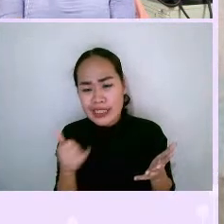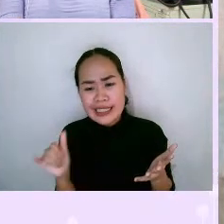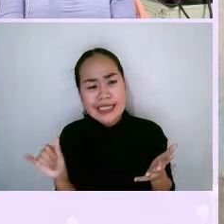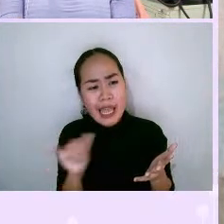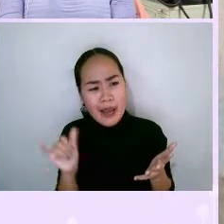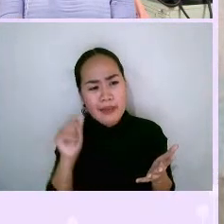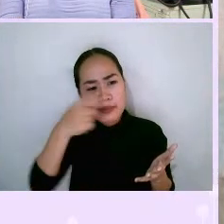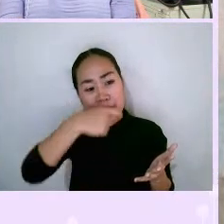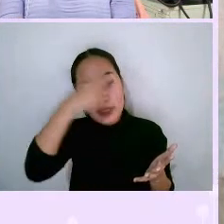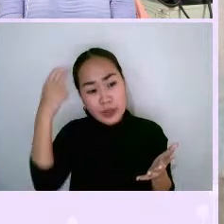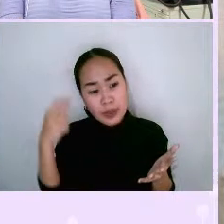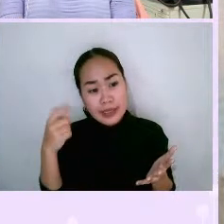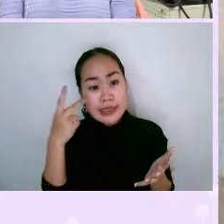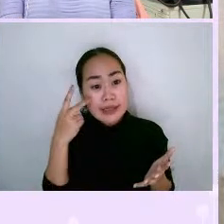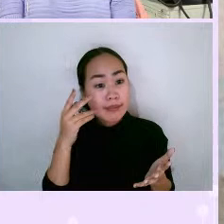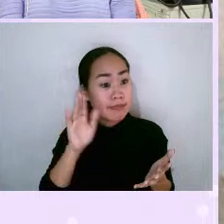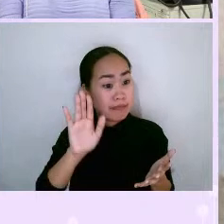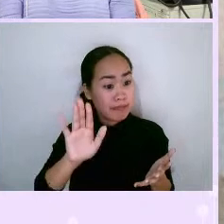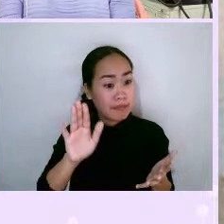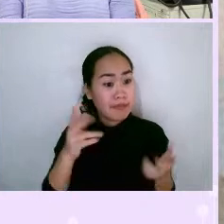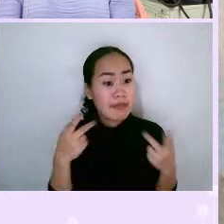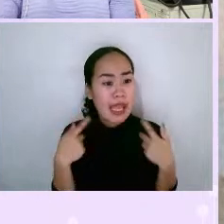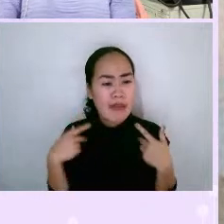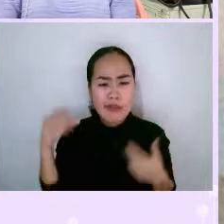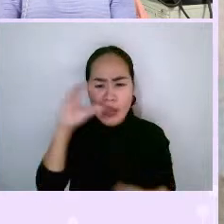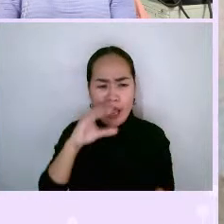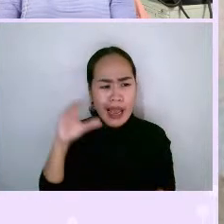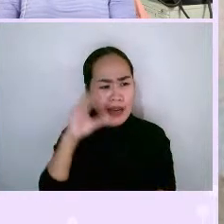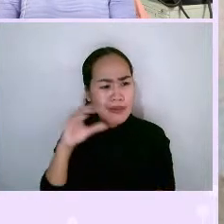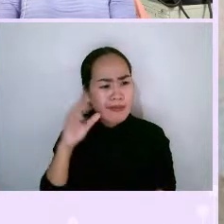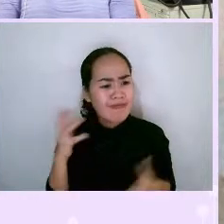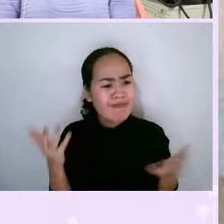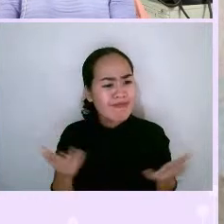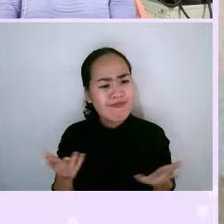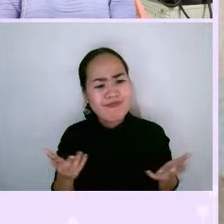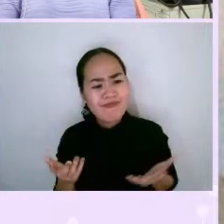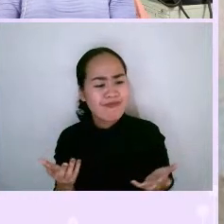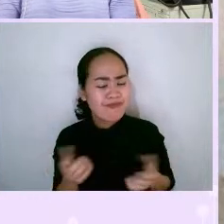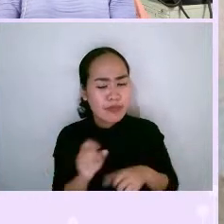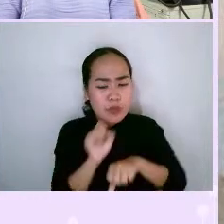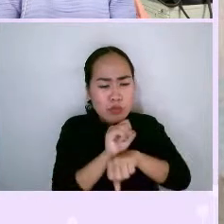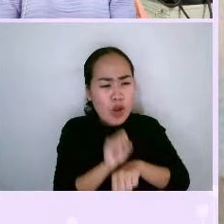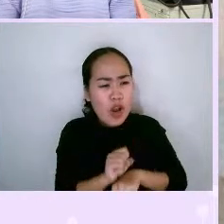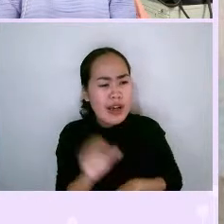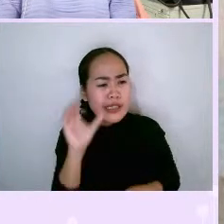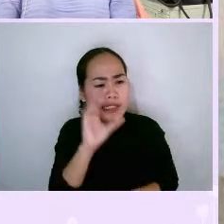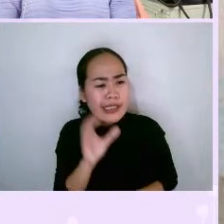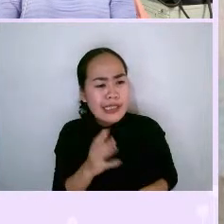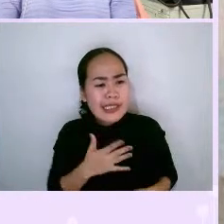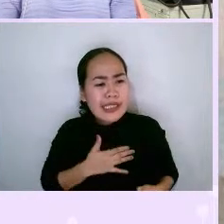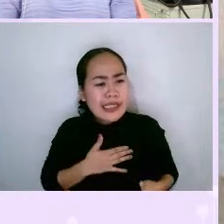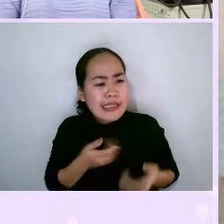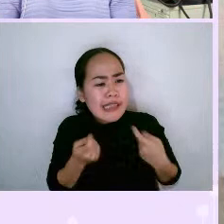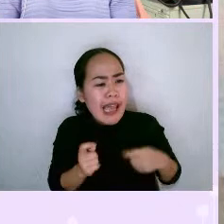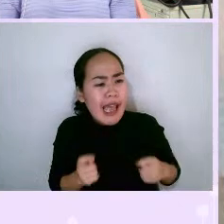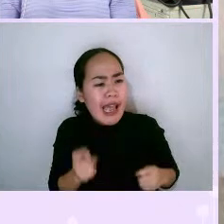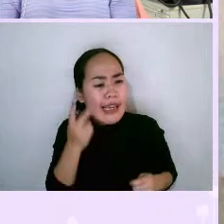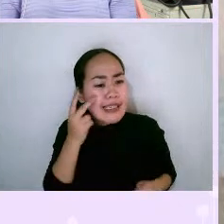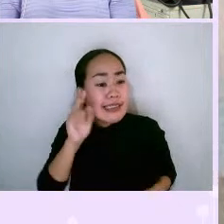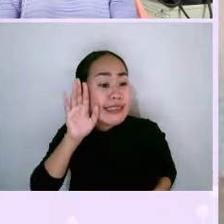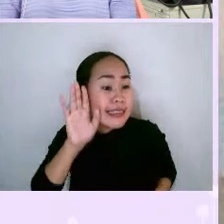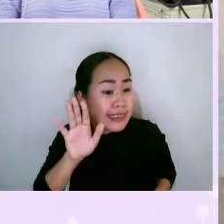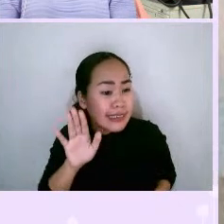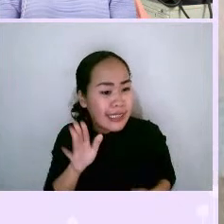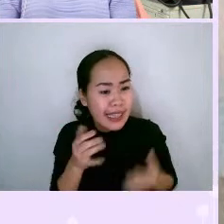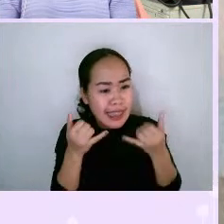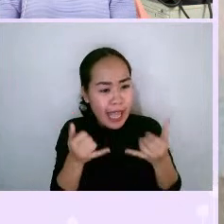po, siya ay naghanap ng mga trabaho, nag-try po ng mga trabaho hanggang sa siya ay magpunta